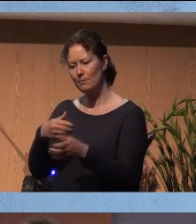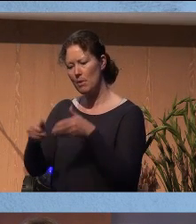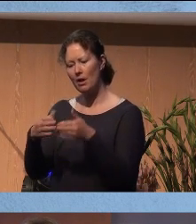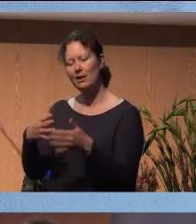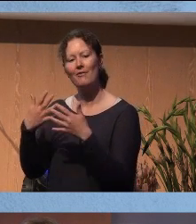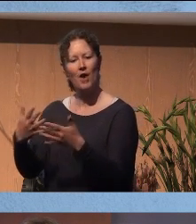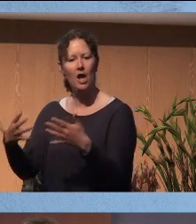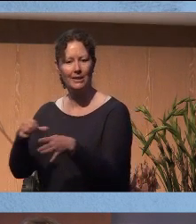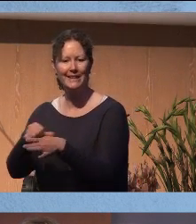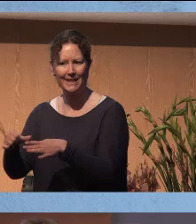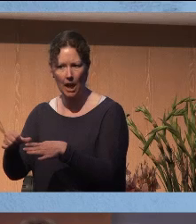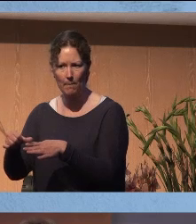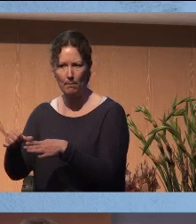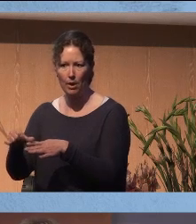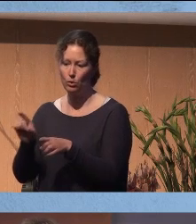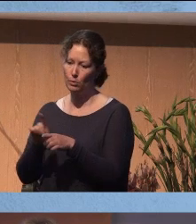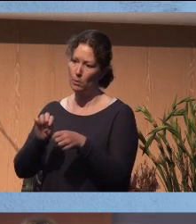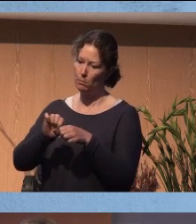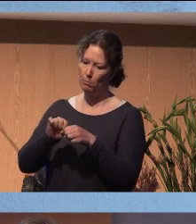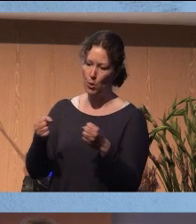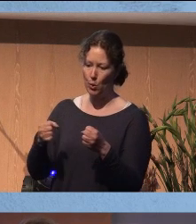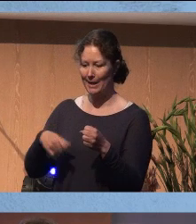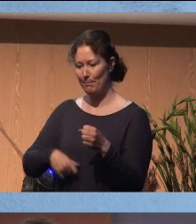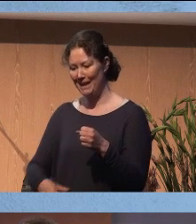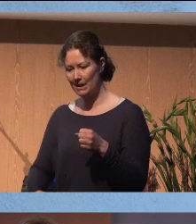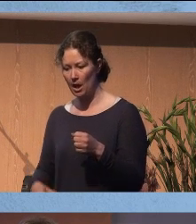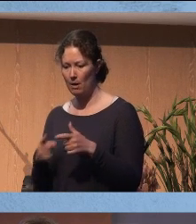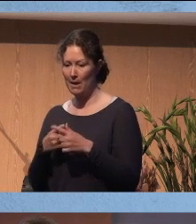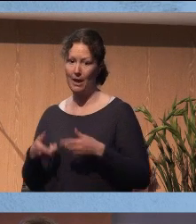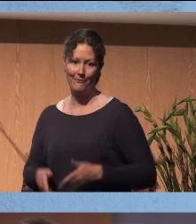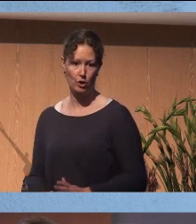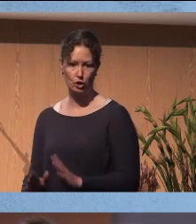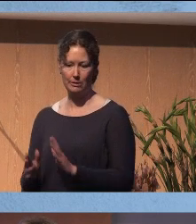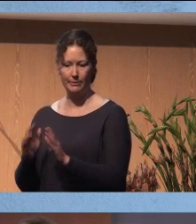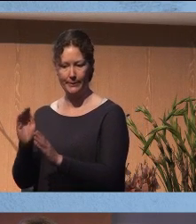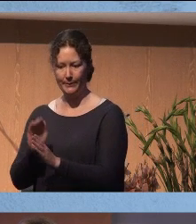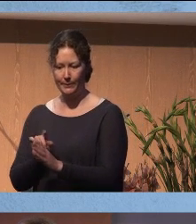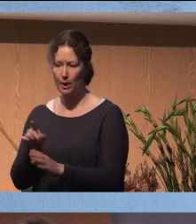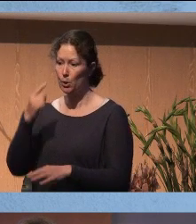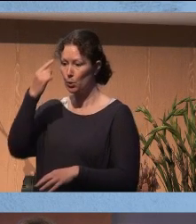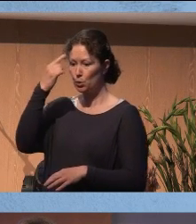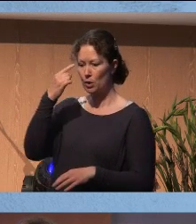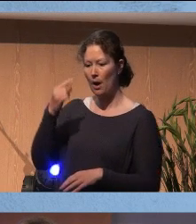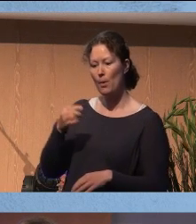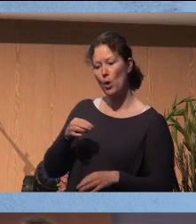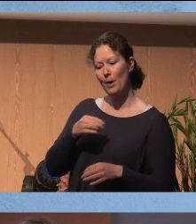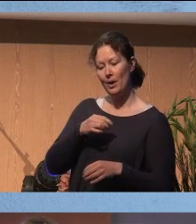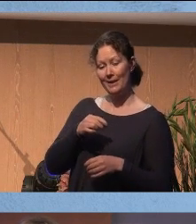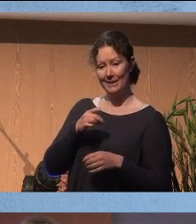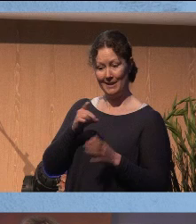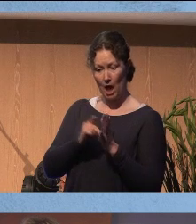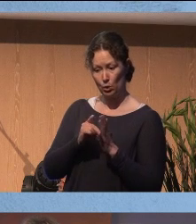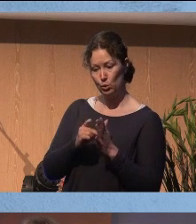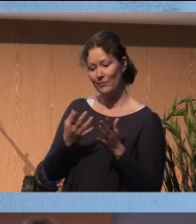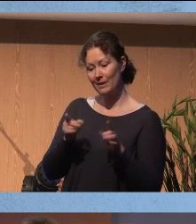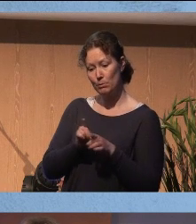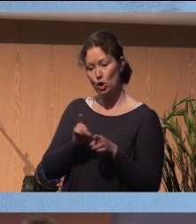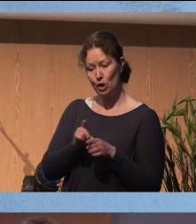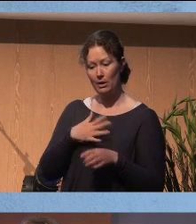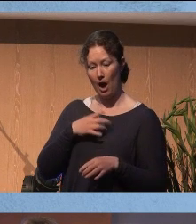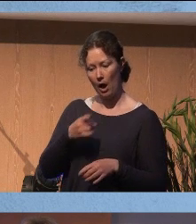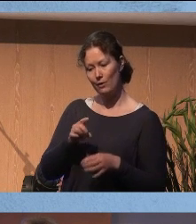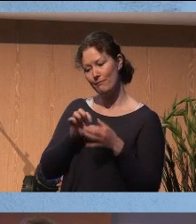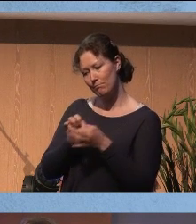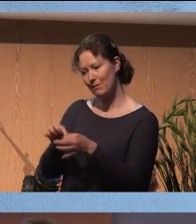vanlige inngrep, som brudd, blindtarm eller fødsel. Kunnskapen om diagnose og betydningen av den for den aktuelle